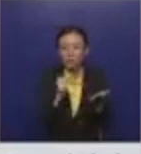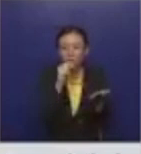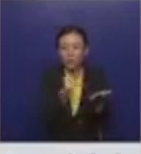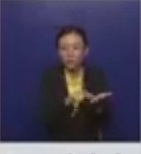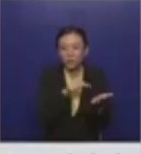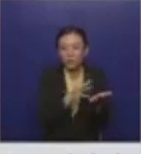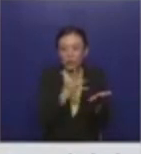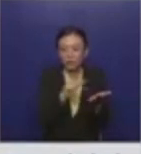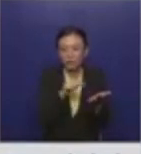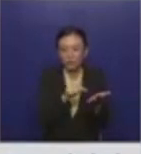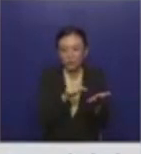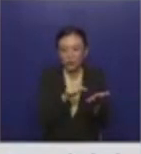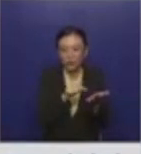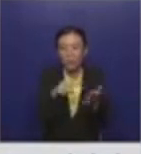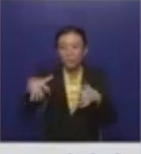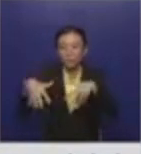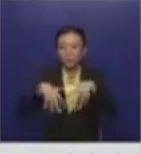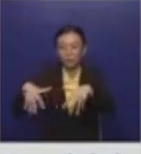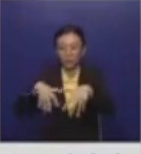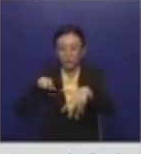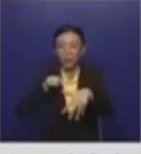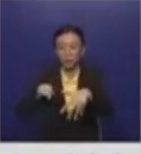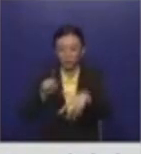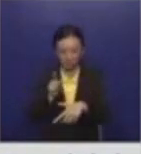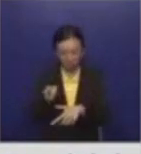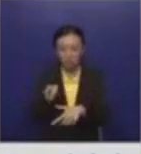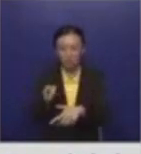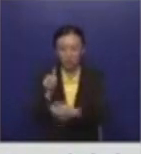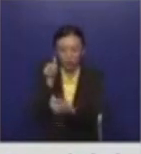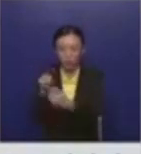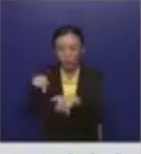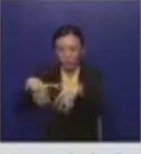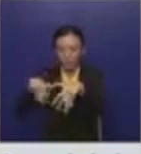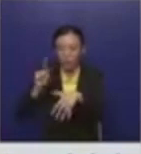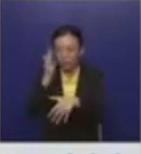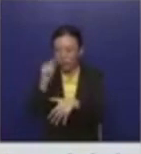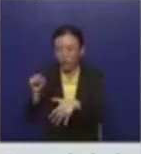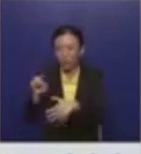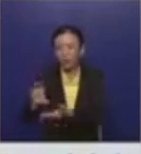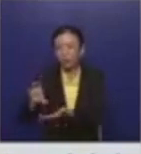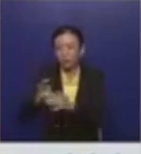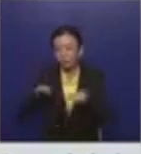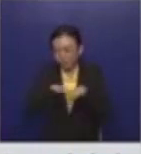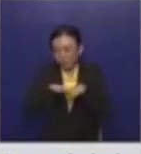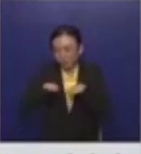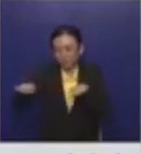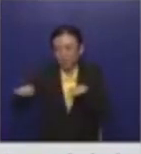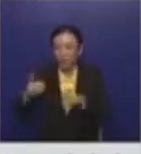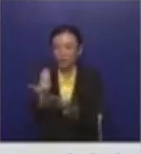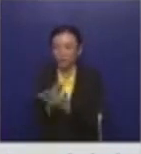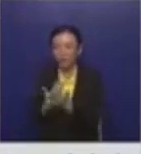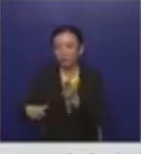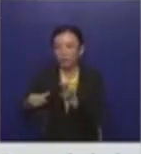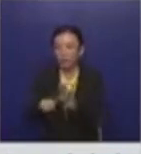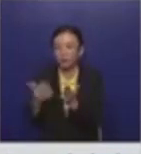งประชาชนคนทั่วไปนะครับใช้โดยตรงเดิมเราไม่มีฐานภาษีจากตรงนี้เลยท่านก็เลยออกกฎหมายฉบับ